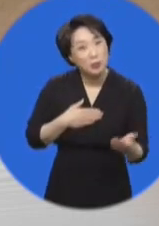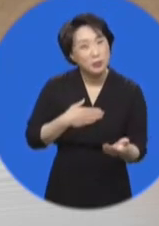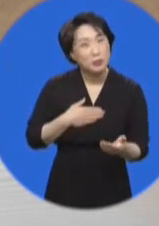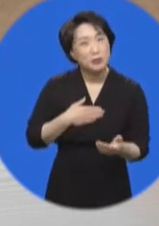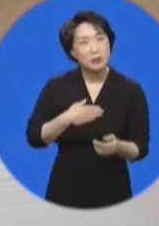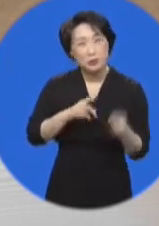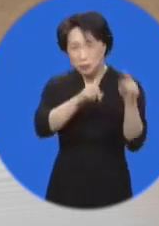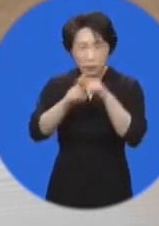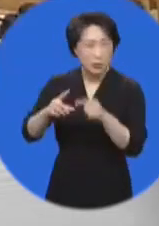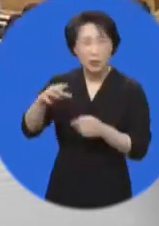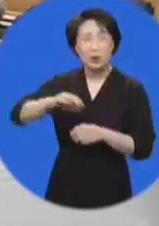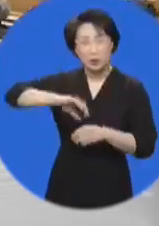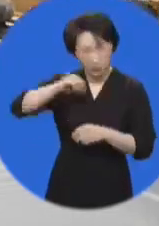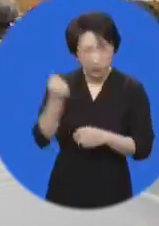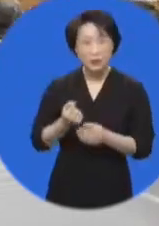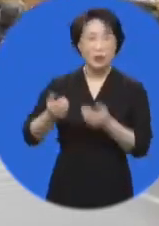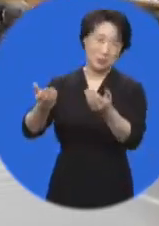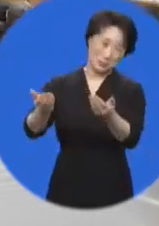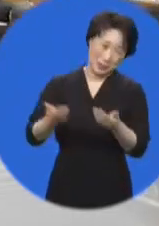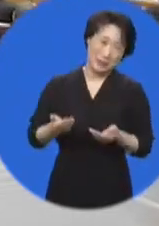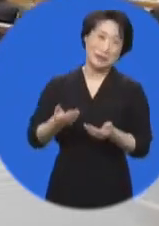그냥 받아들이시기를 바랍니다.